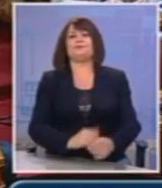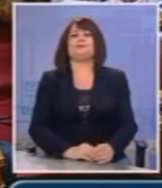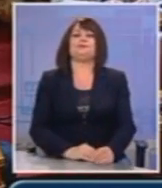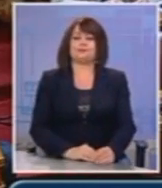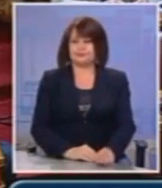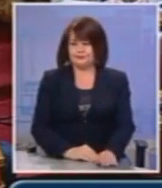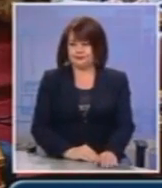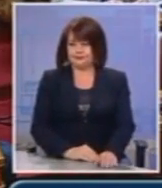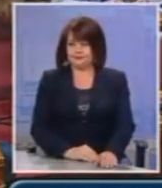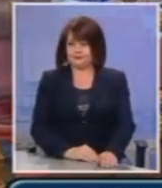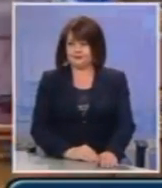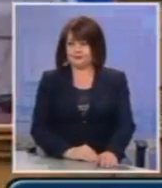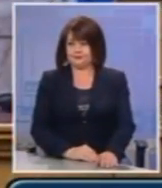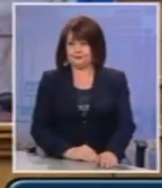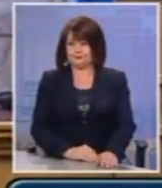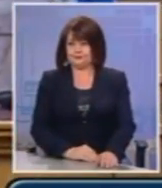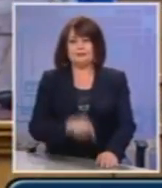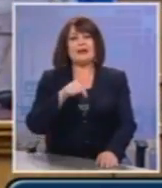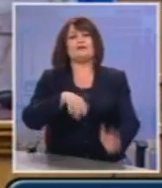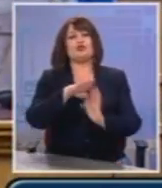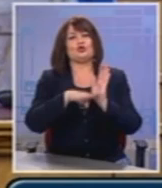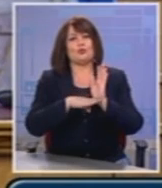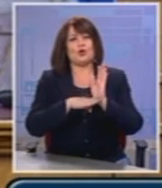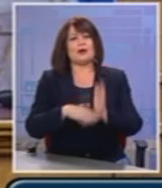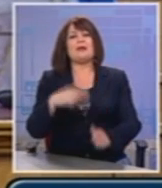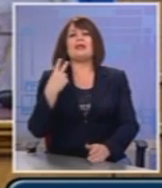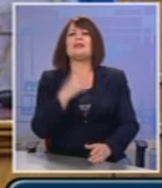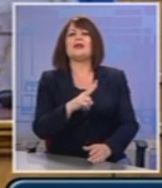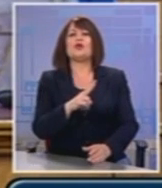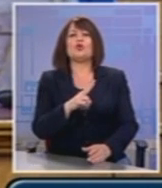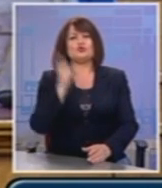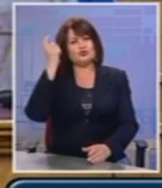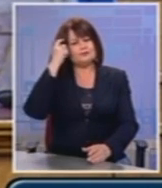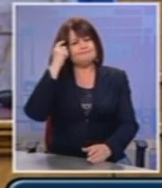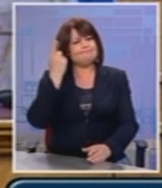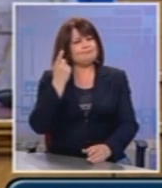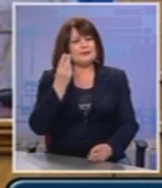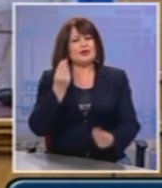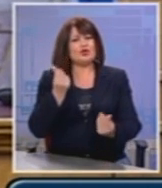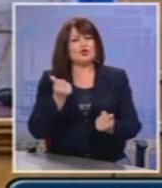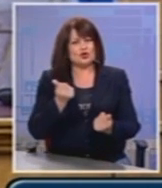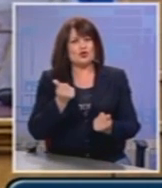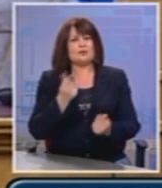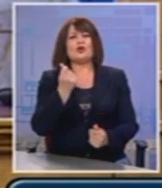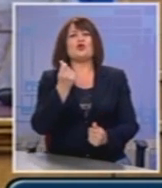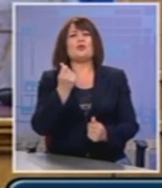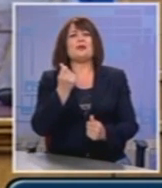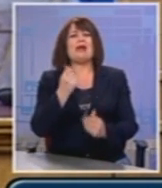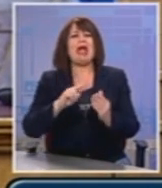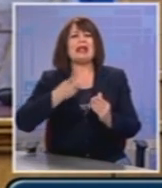άδικο και το οποίο ακόμα και στη δική τους λογική είναι οικονομικά εντελώς